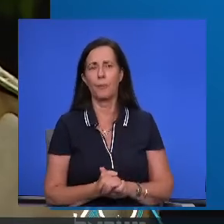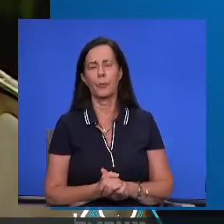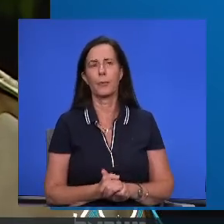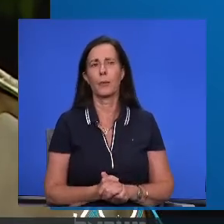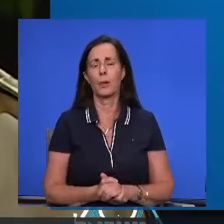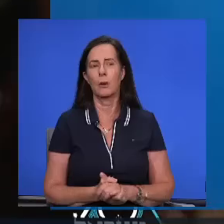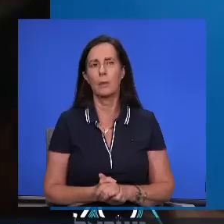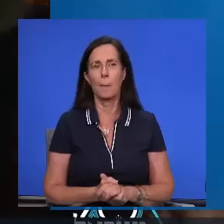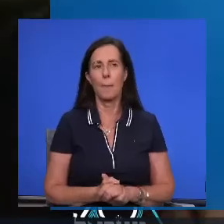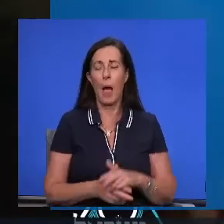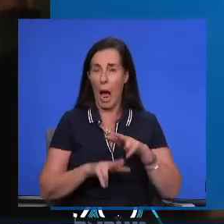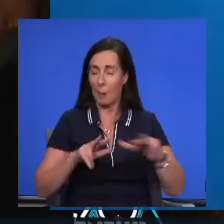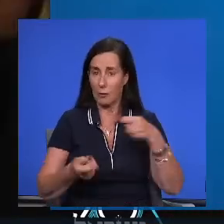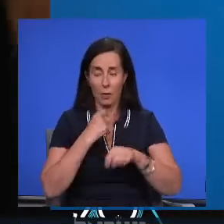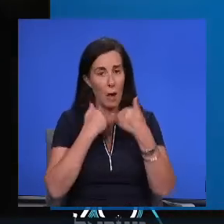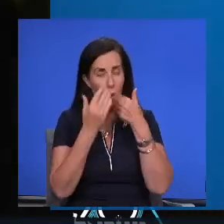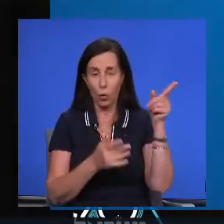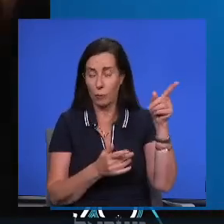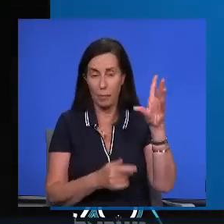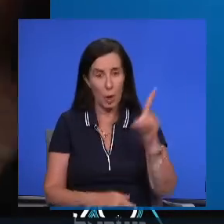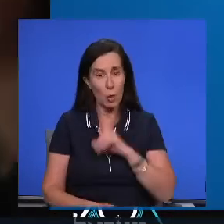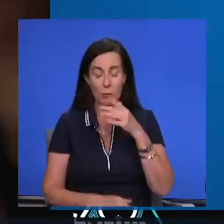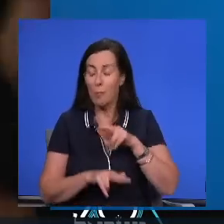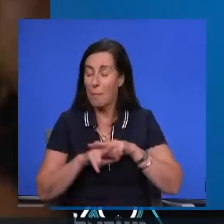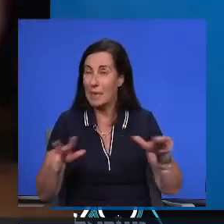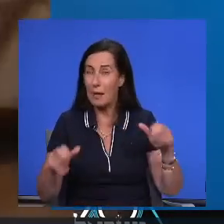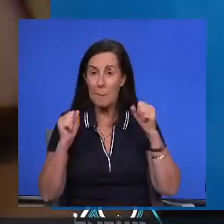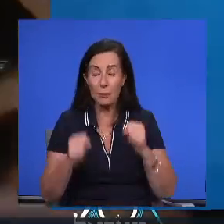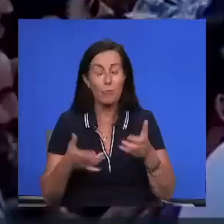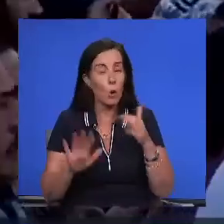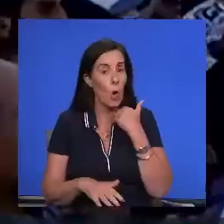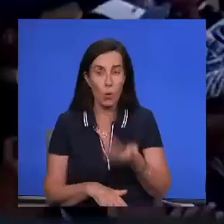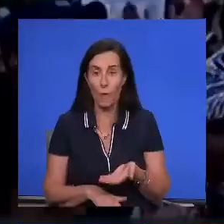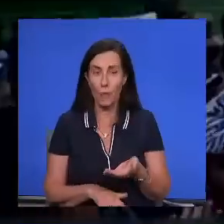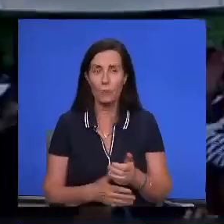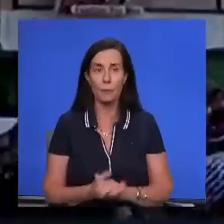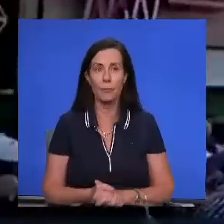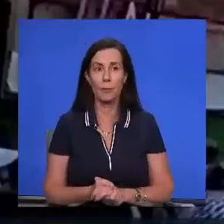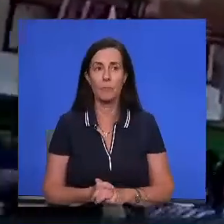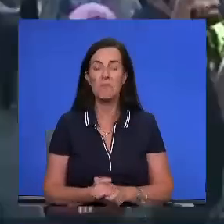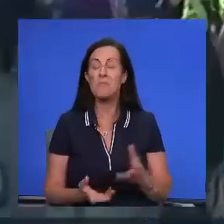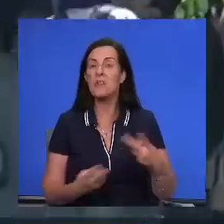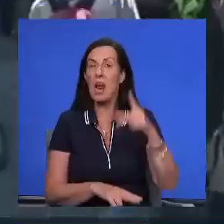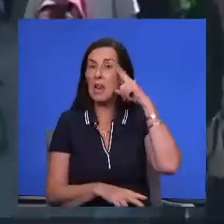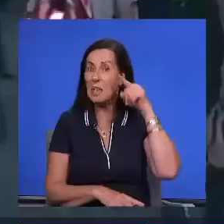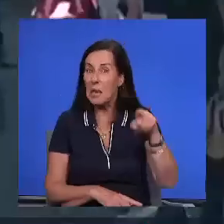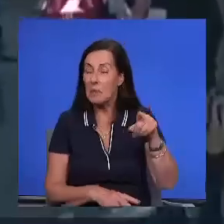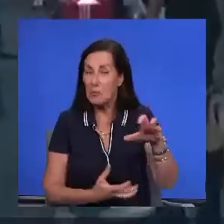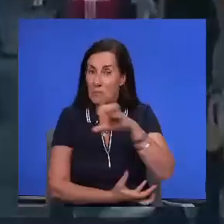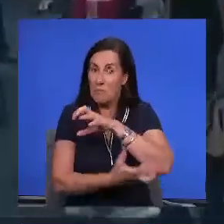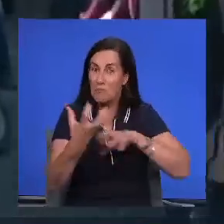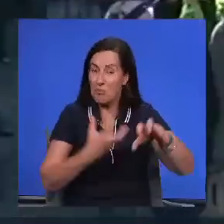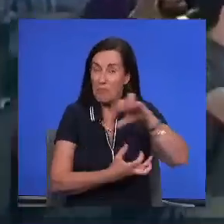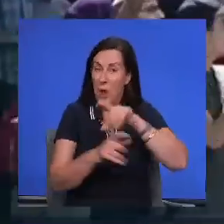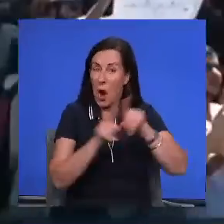להכינו שם. מצב כלכלי מאוד רע, מצב ביטחוני מאוד רע. עוד מוקדם לומר אם מדובר בשידור חוזר של